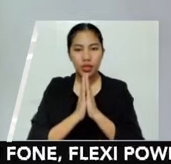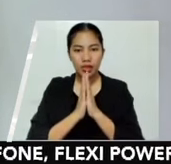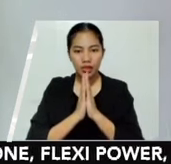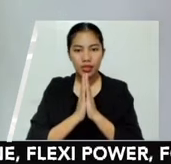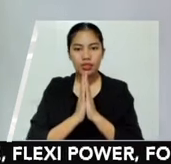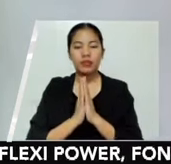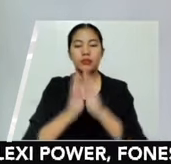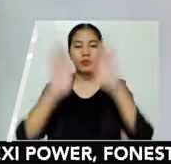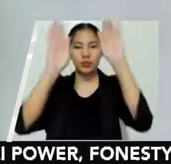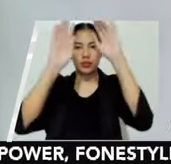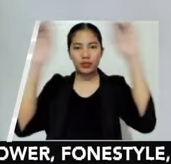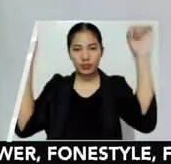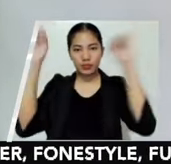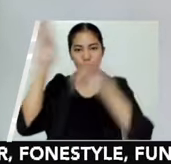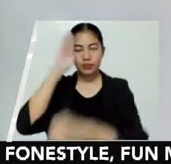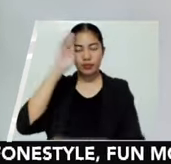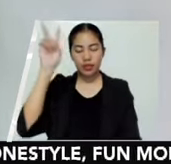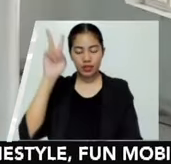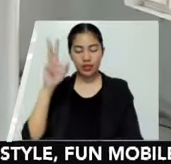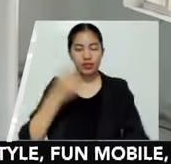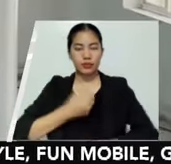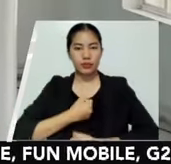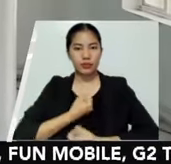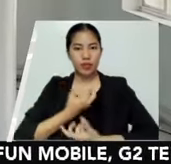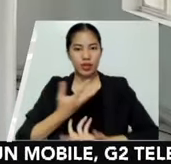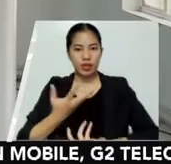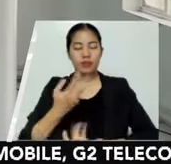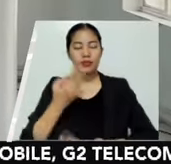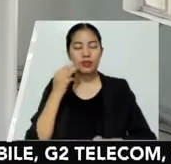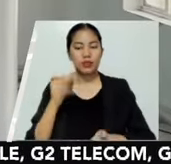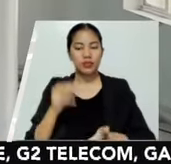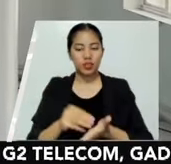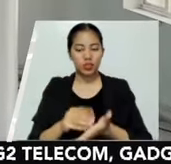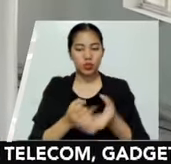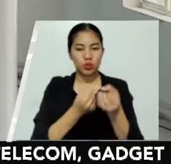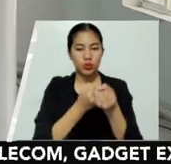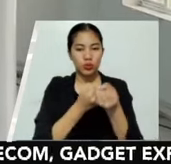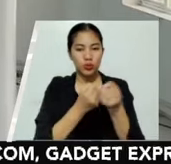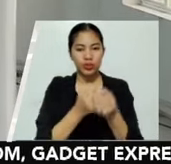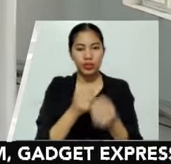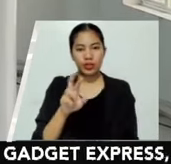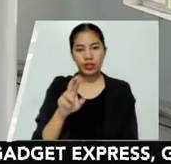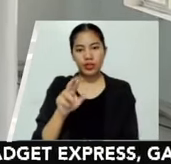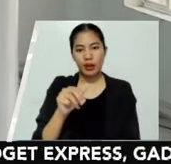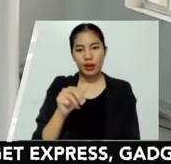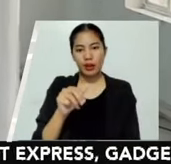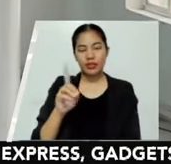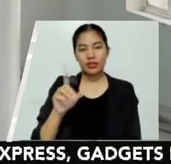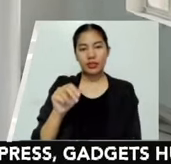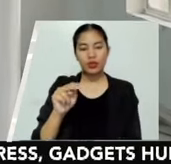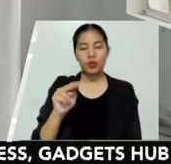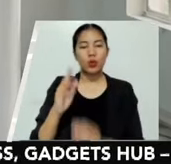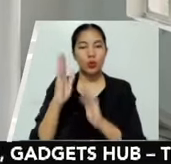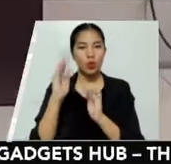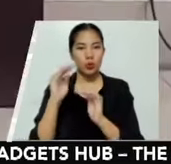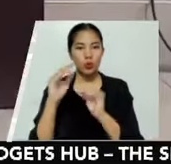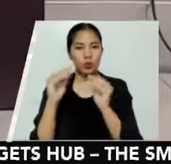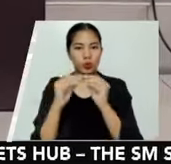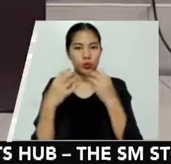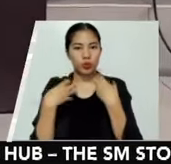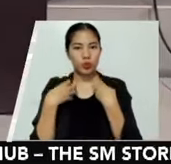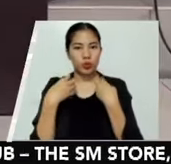mensahe ng pakikiisa sa Ramadan umaasa raw siya na sa pamamagitan ng Ramadan ay lalo pang tatatag ang samahan